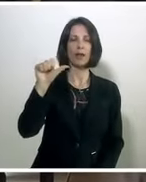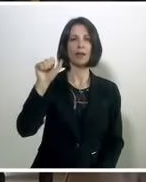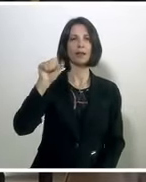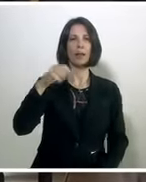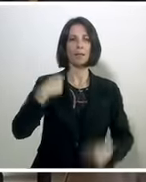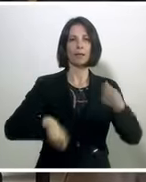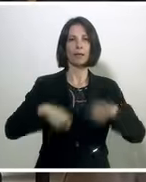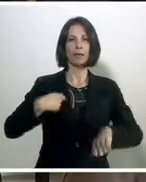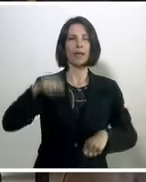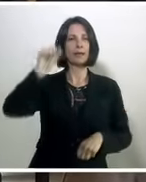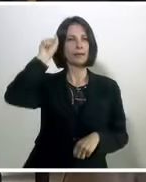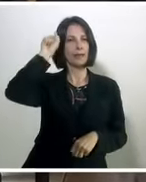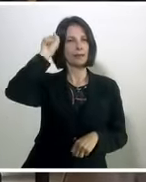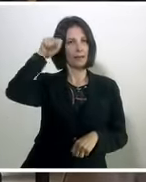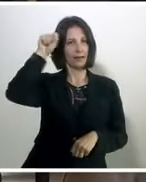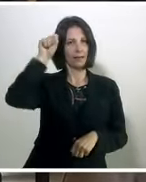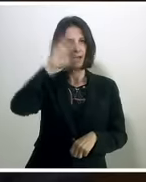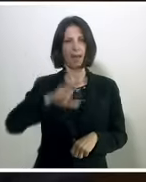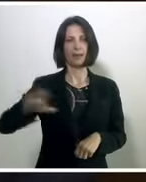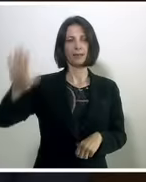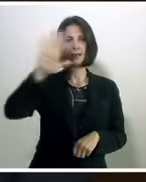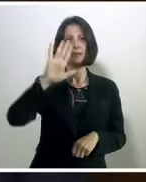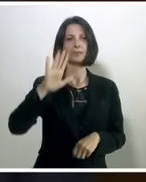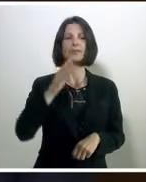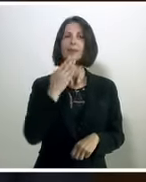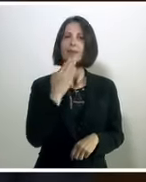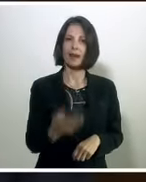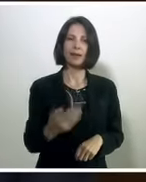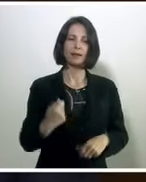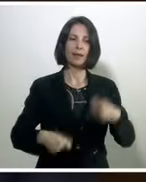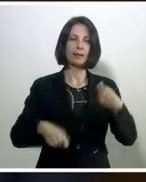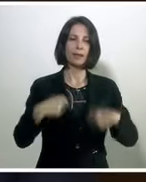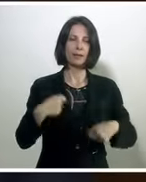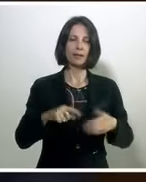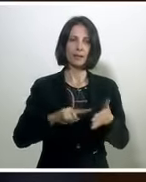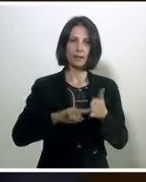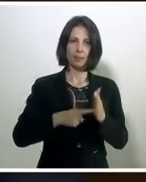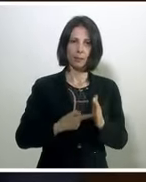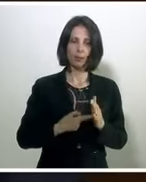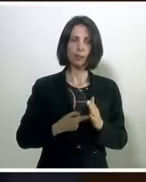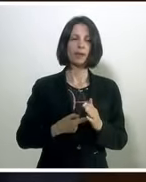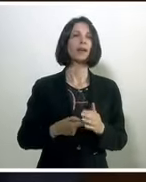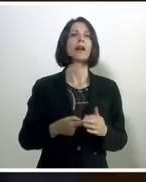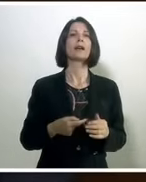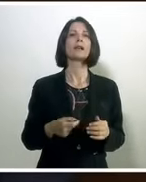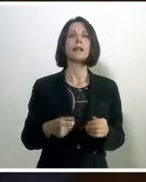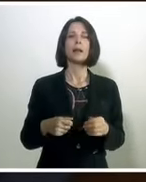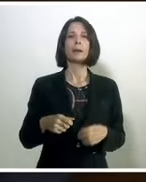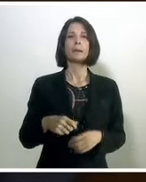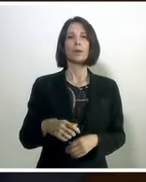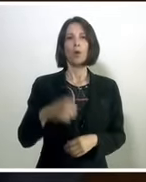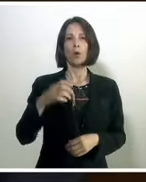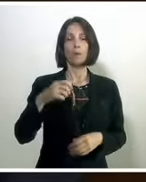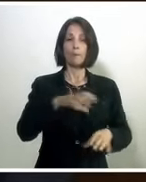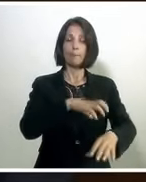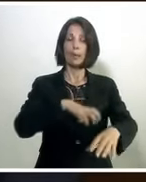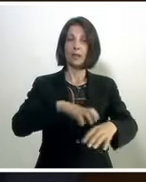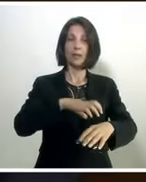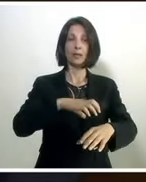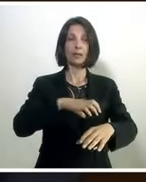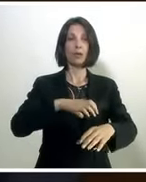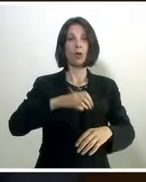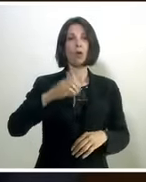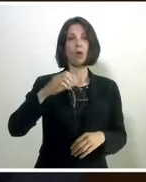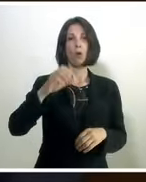Sardegna grazie signor presidente della Repubblica signora Ministro dell'Università e della ricerca magnifico